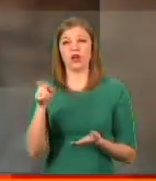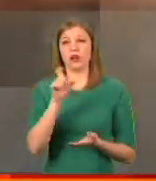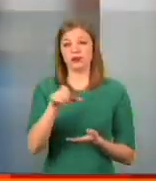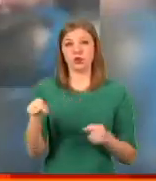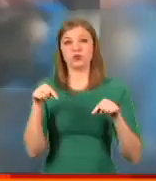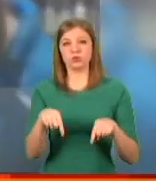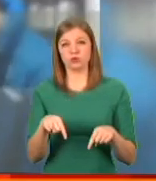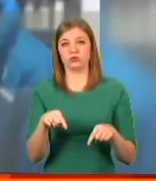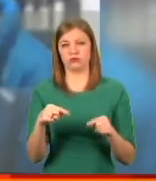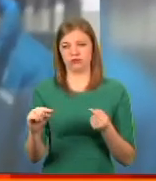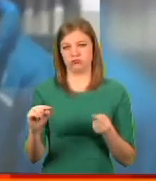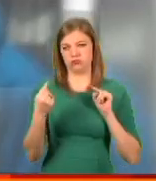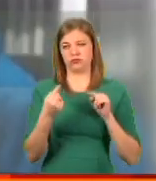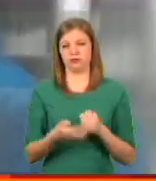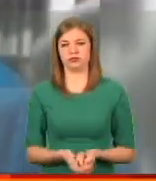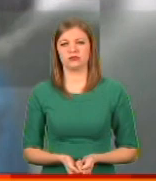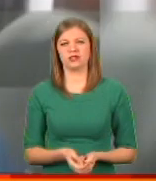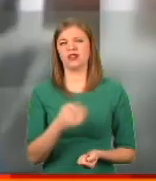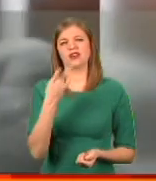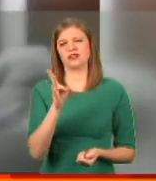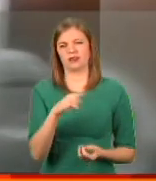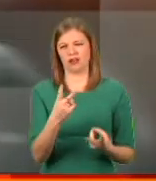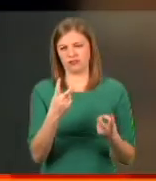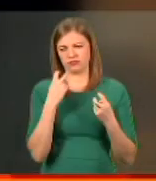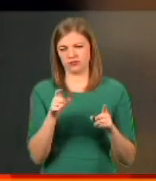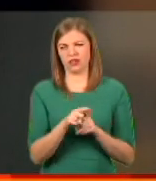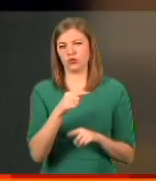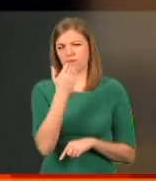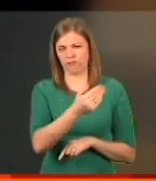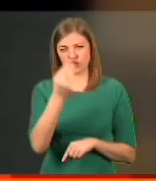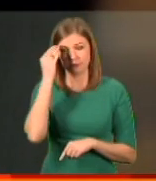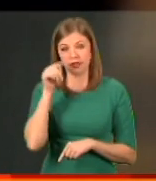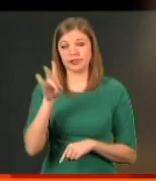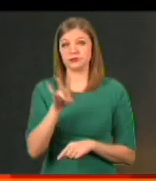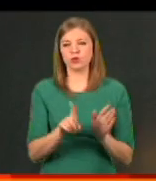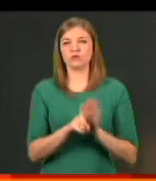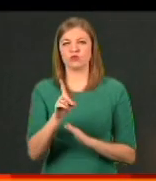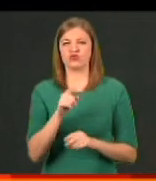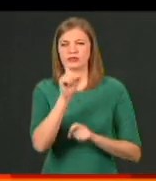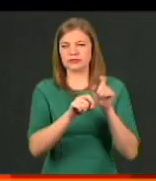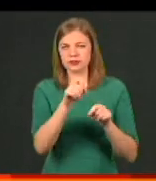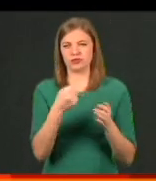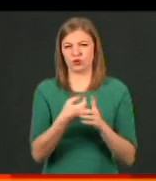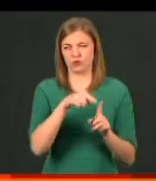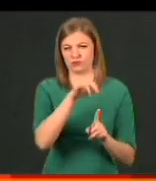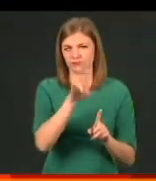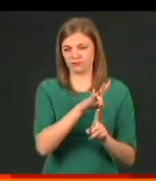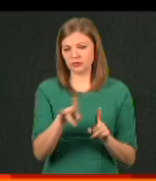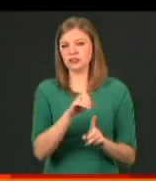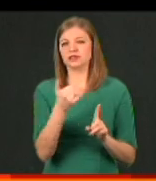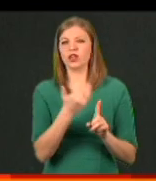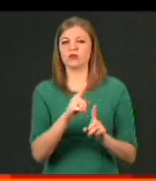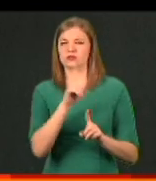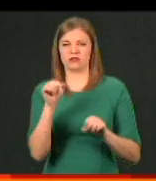тітушки протистоять. Не називайте до вашого. Церковні керманичі починають дорікати тутешньому панацеві Ігорю за